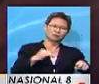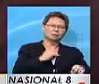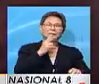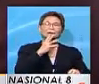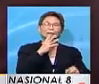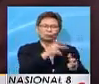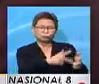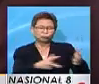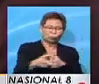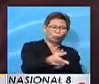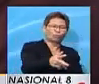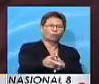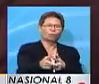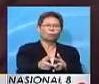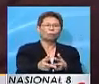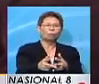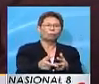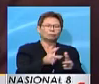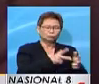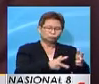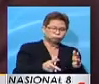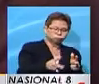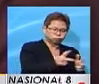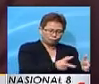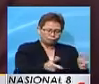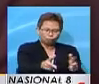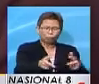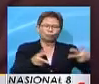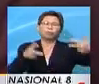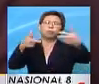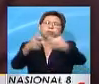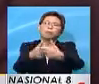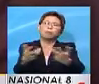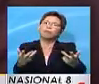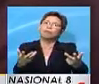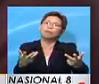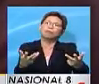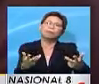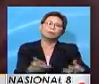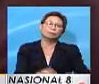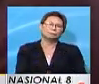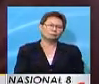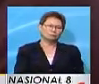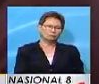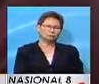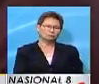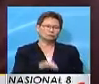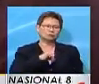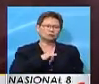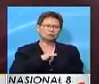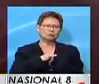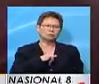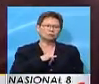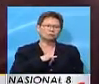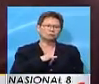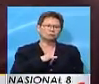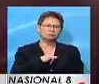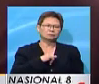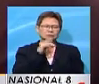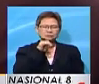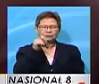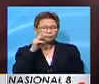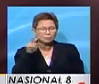potong dia potongpotong tu terus beraga beraga tu Sengap saya pun tak